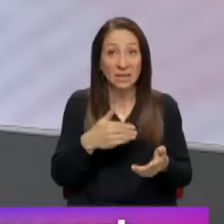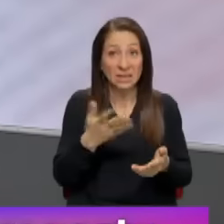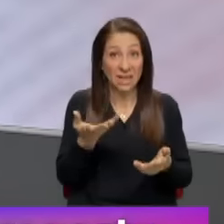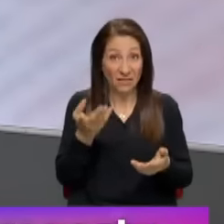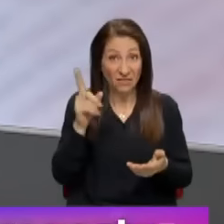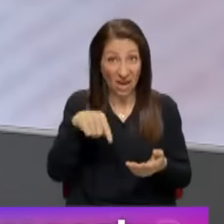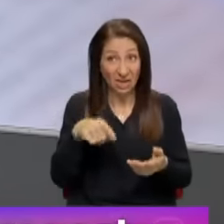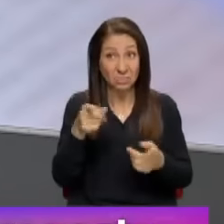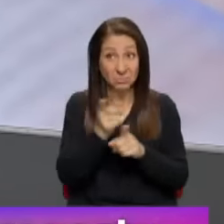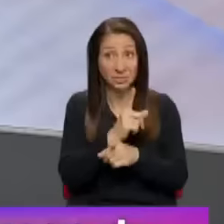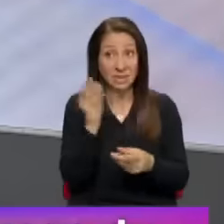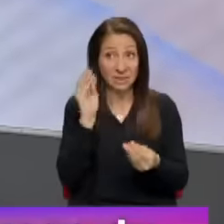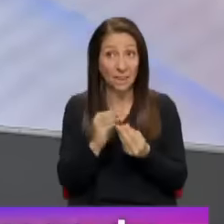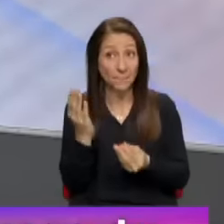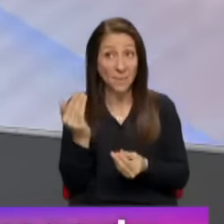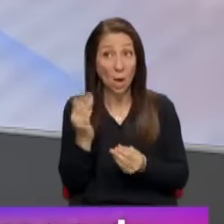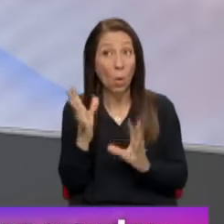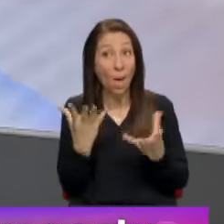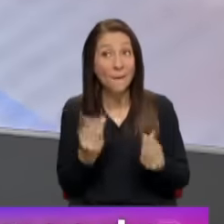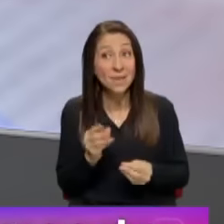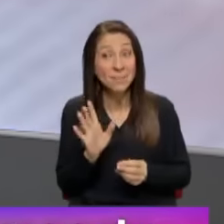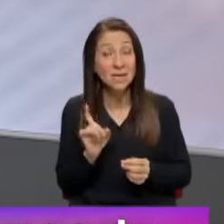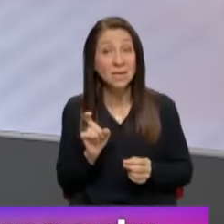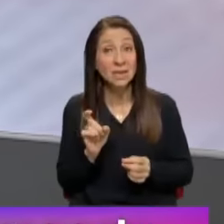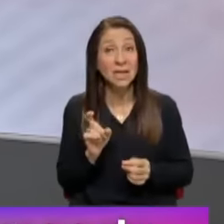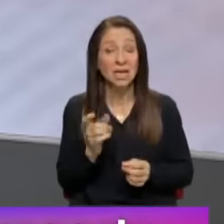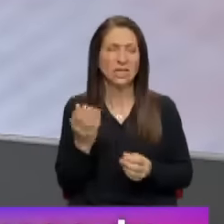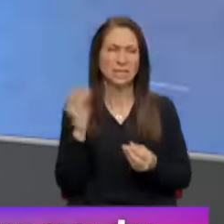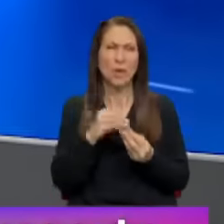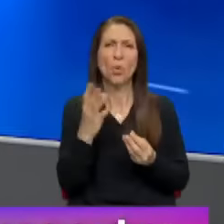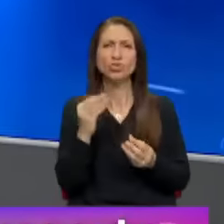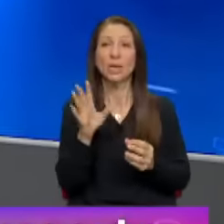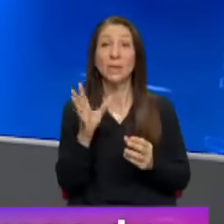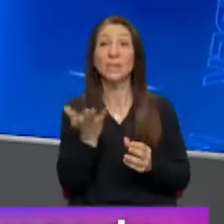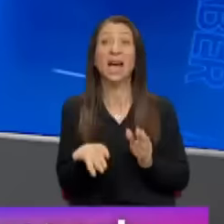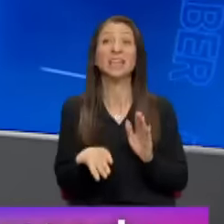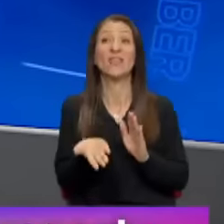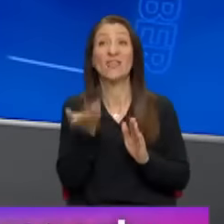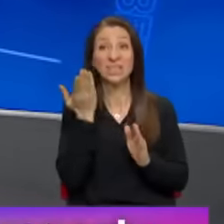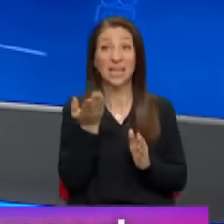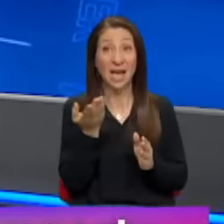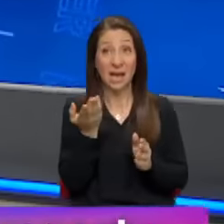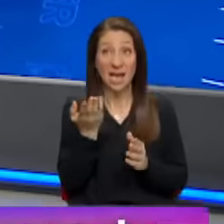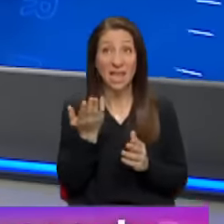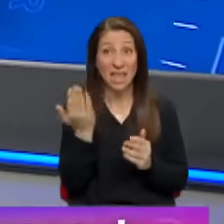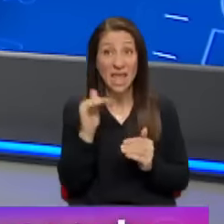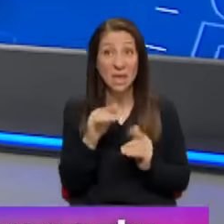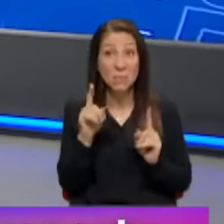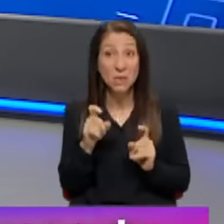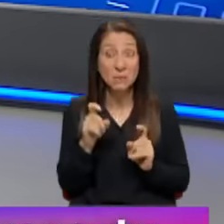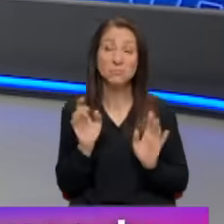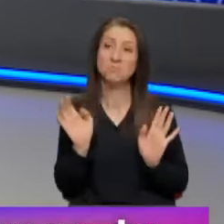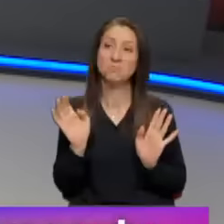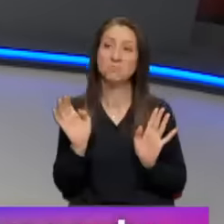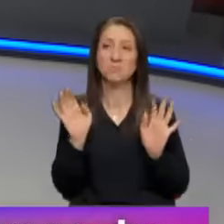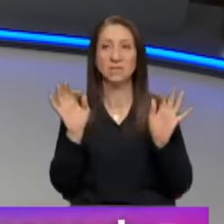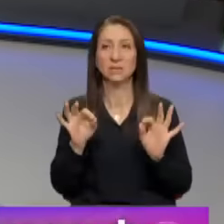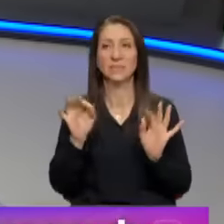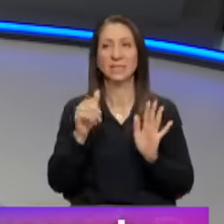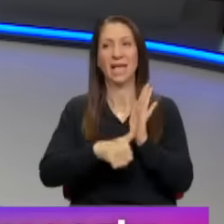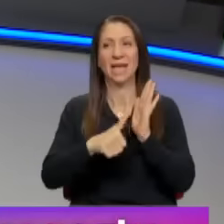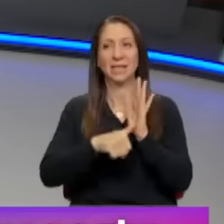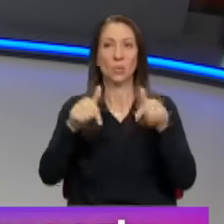da vergilere daha da fazla zam gelir mi? Zaten gelecekti de daha da fazlası gelir mi acaba? Şimdi